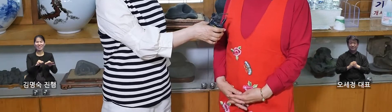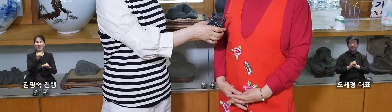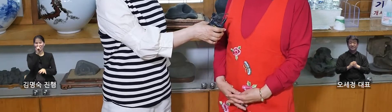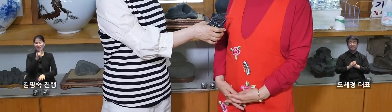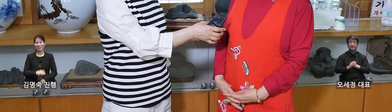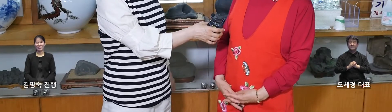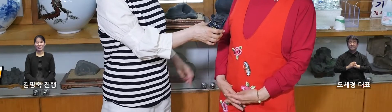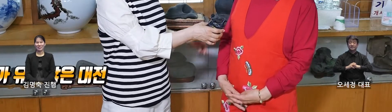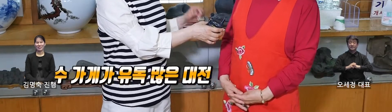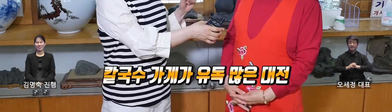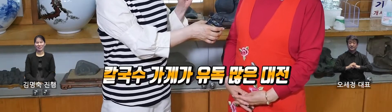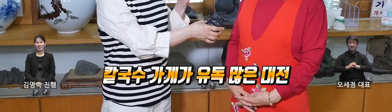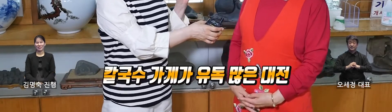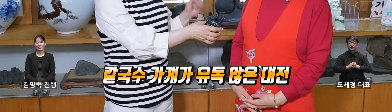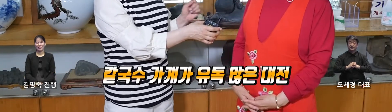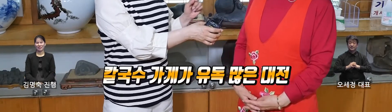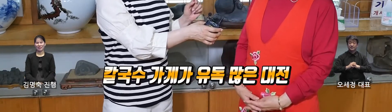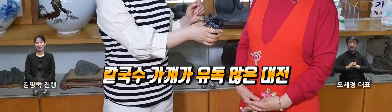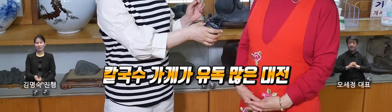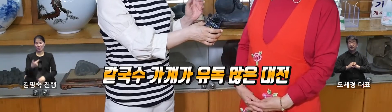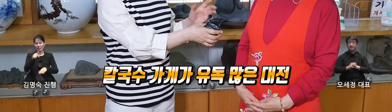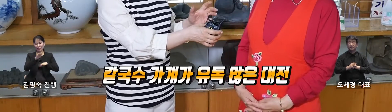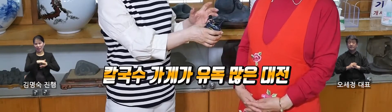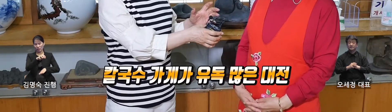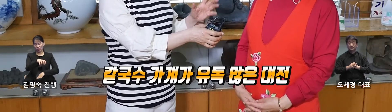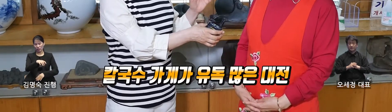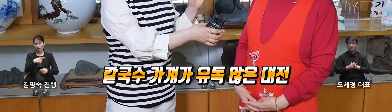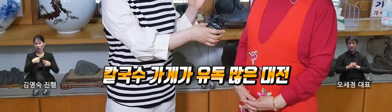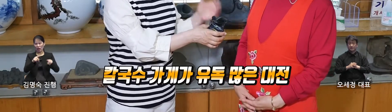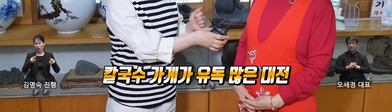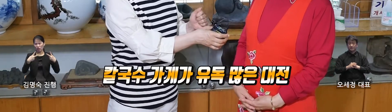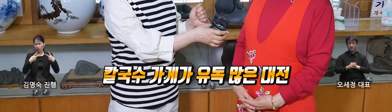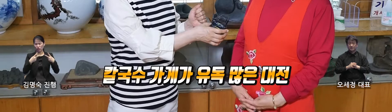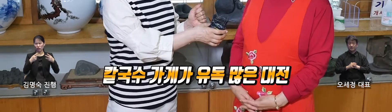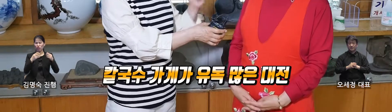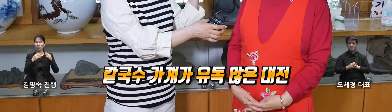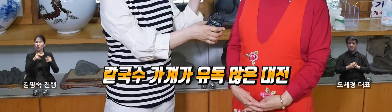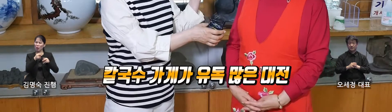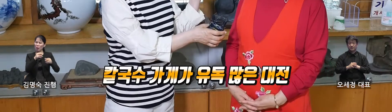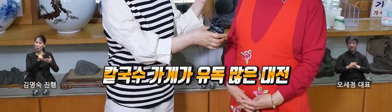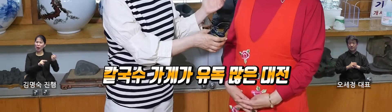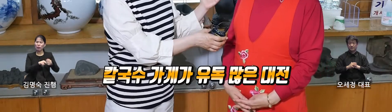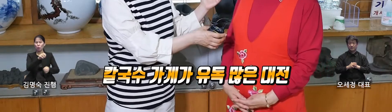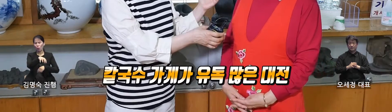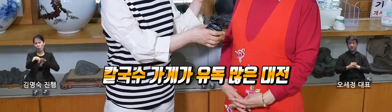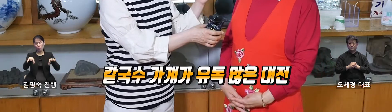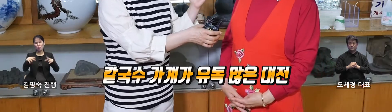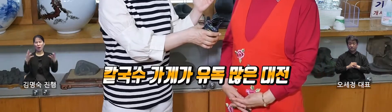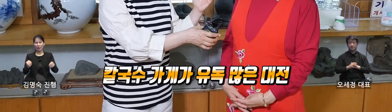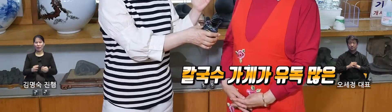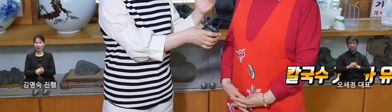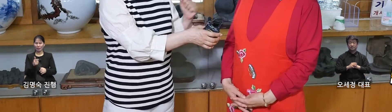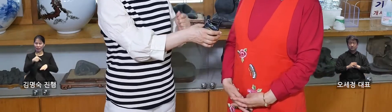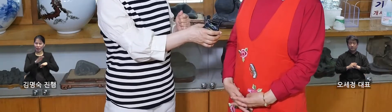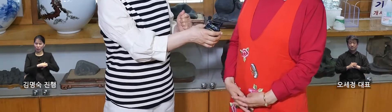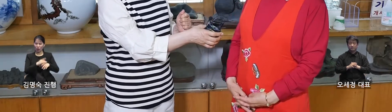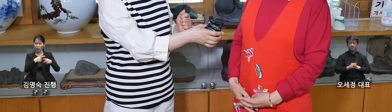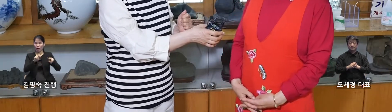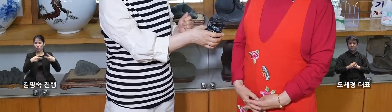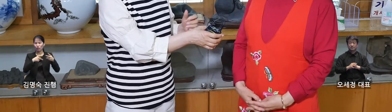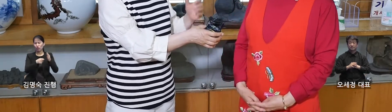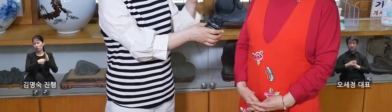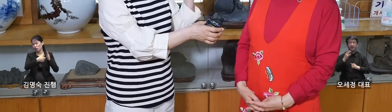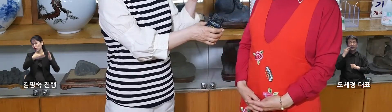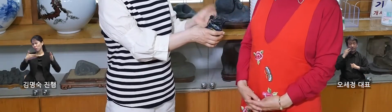자, 그러면 대전은 사실 칼국수 집이 참 많아요. 워낙 대전하면 칼국수로 유명한